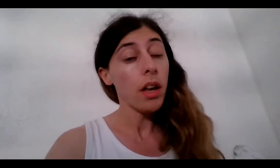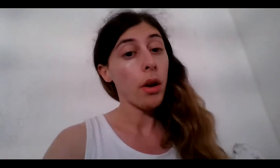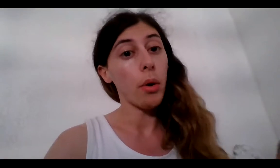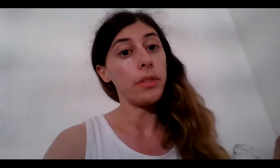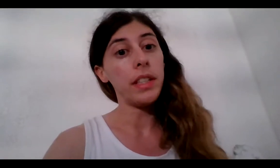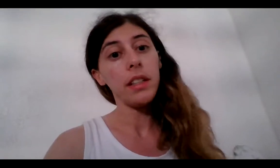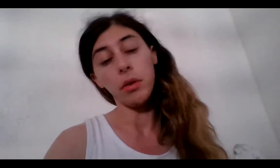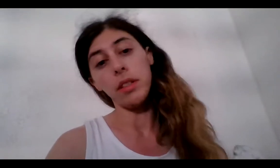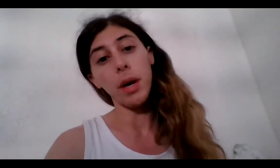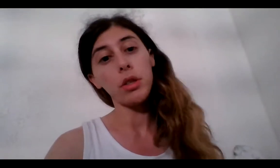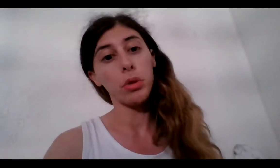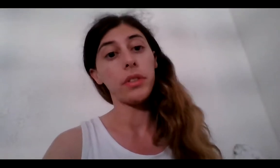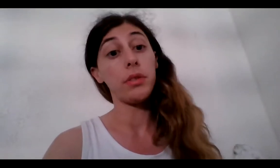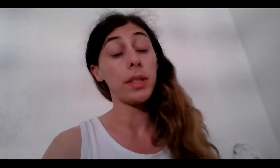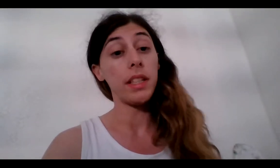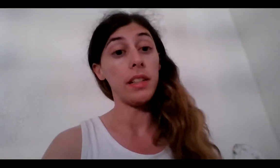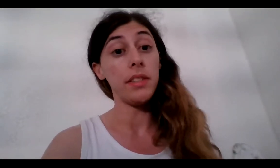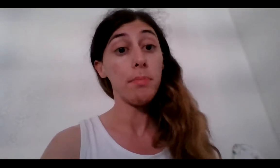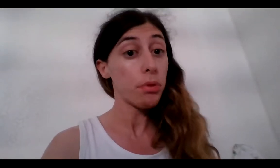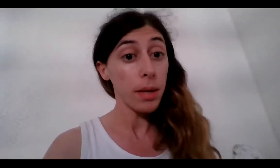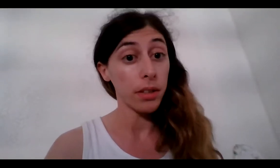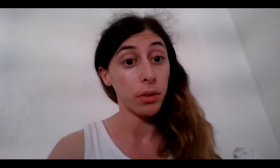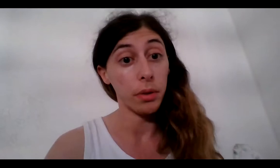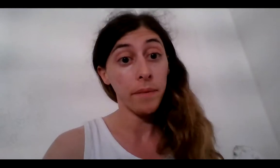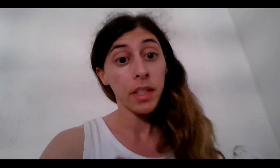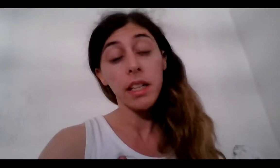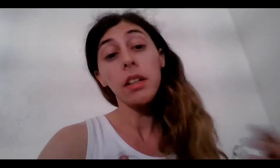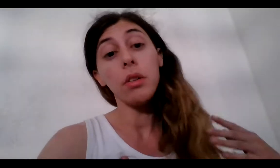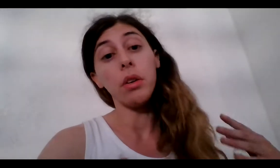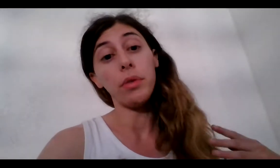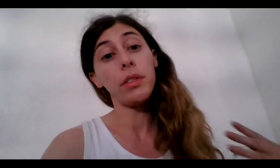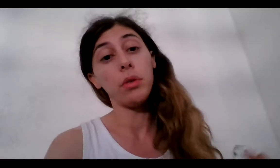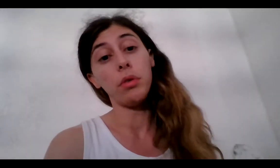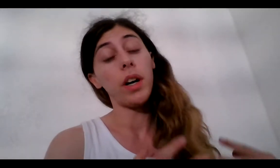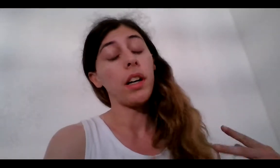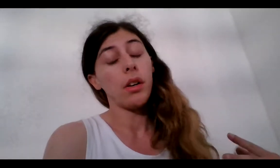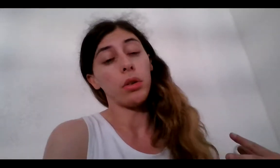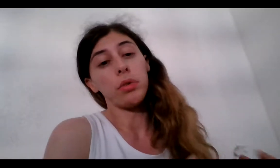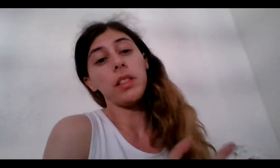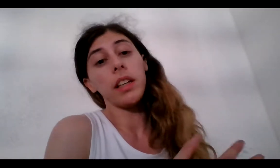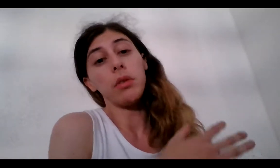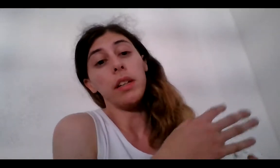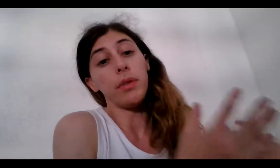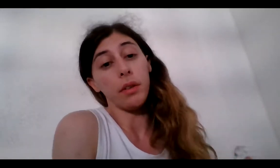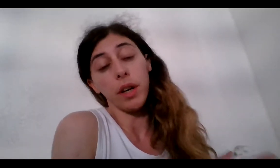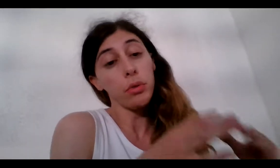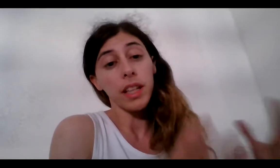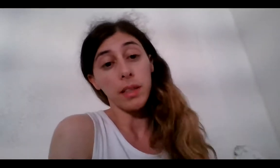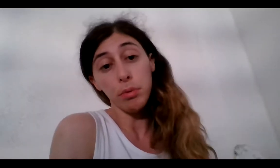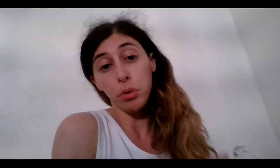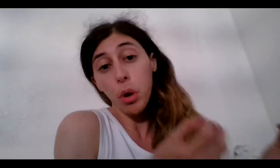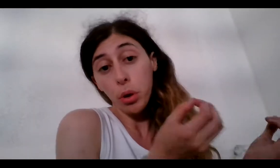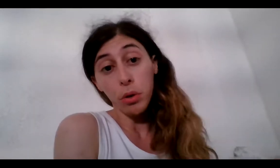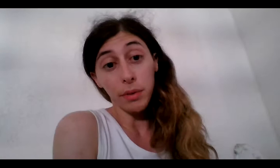normalement, des démarches de transition médicalisée pour la personne. Et en fait, on va considérer que on va